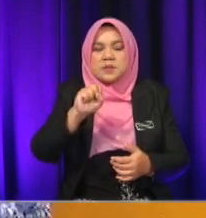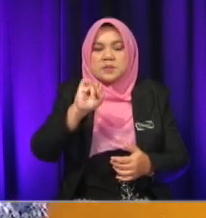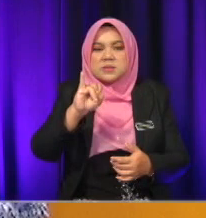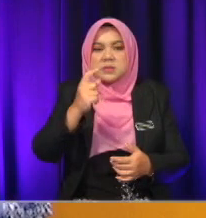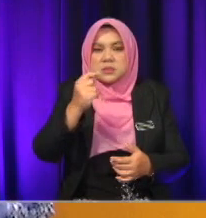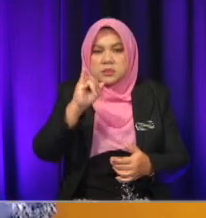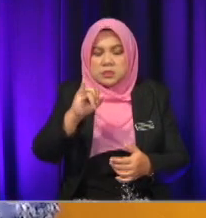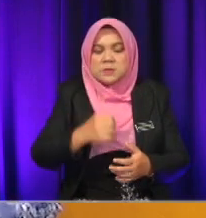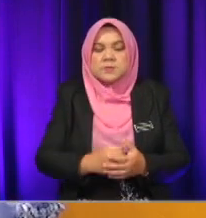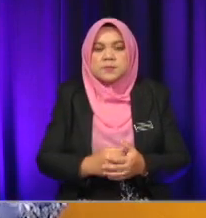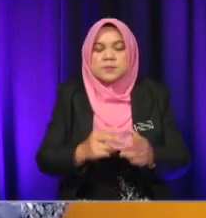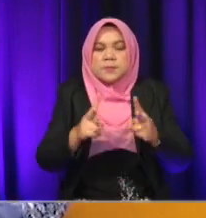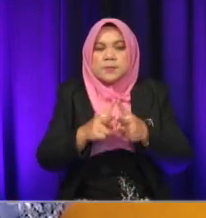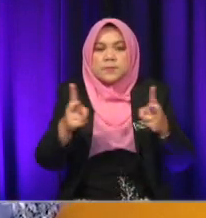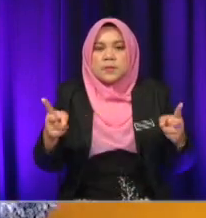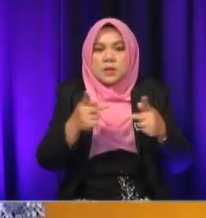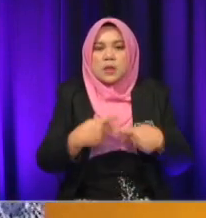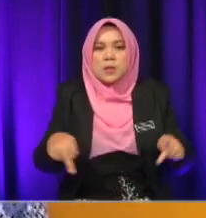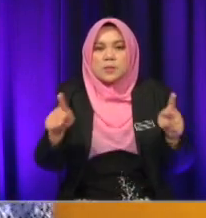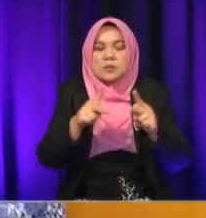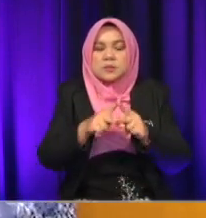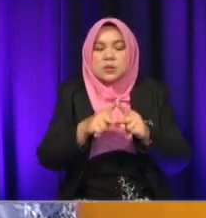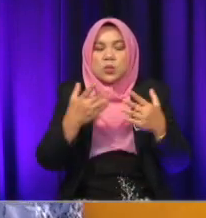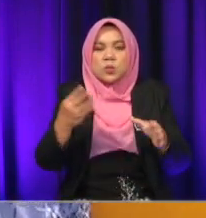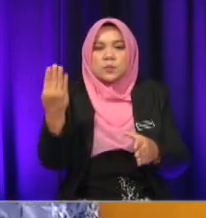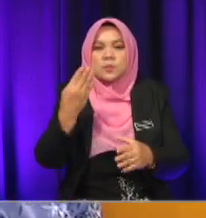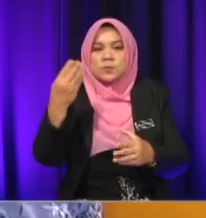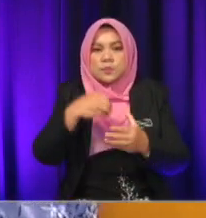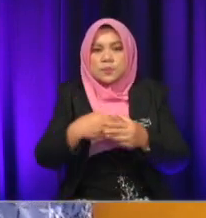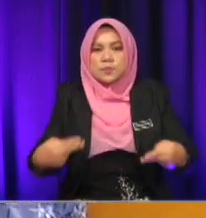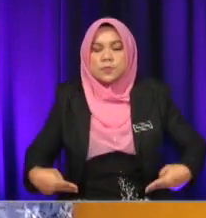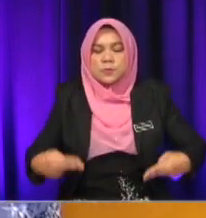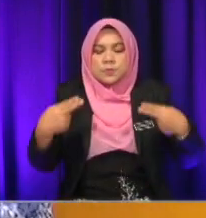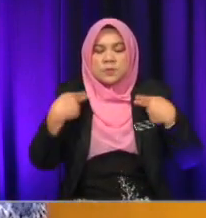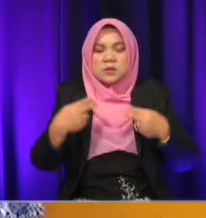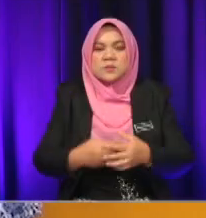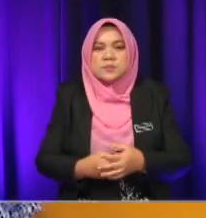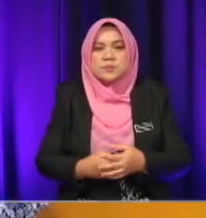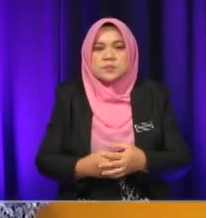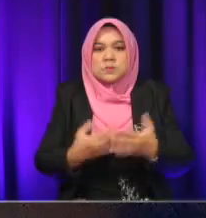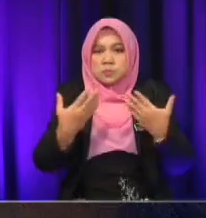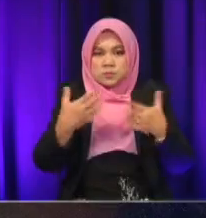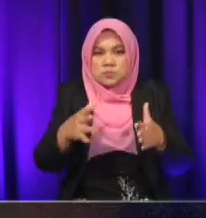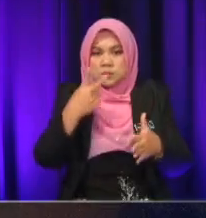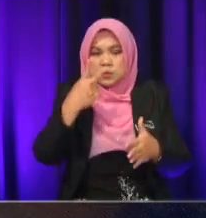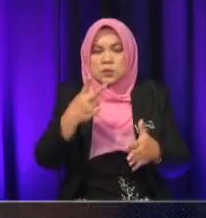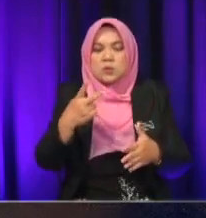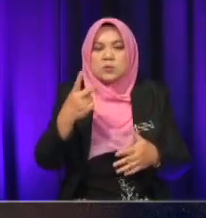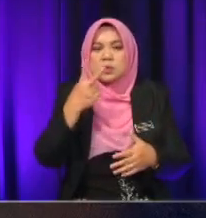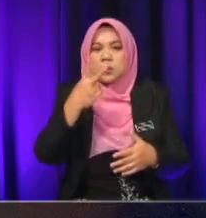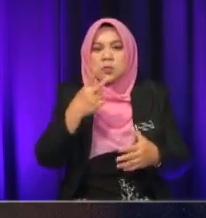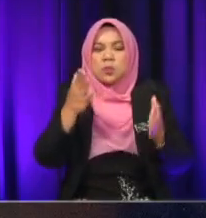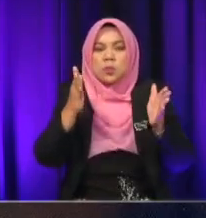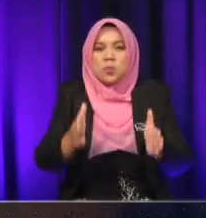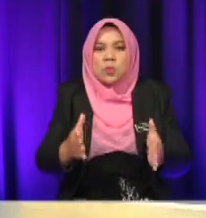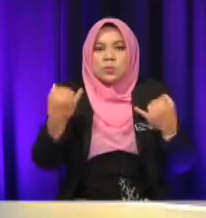penting. Dah biasa dah dalam kehidupan kita seharian. Syafiqah pernah tengok tak orang buat jualan langsung? Selalu, cikgu. Selalu,